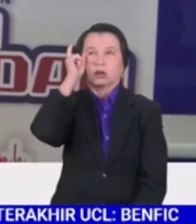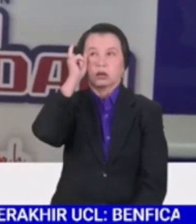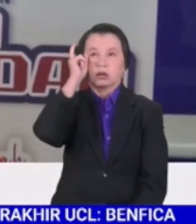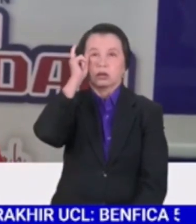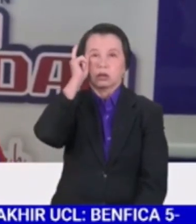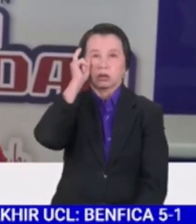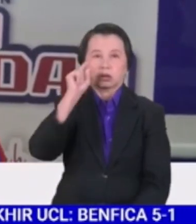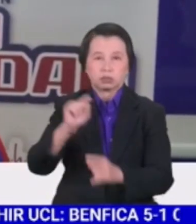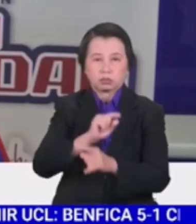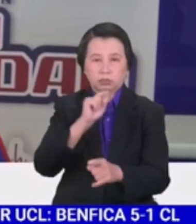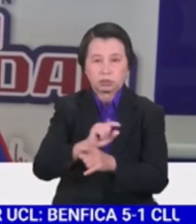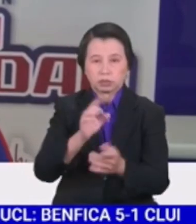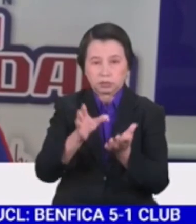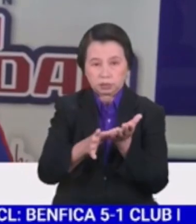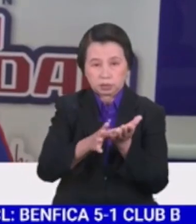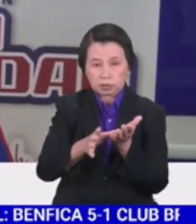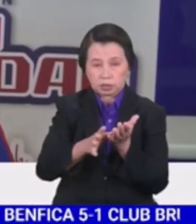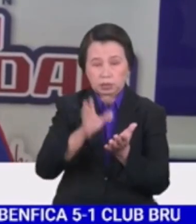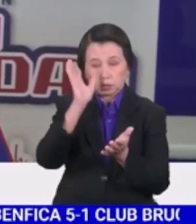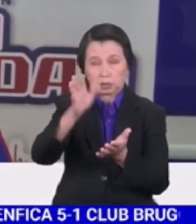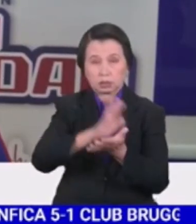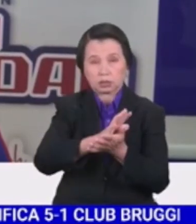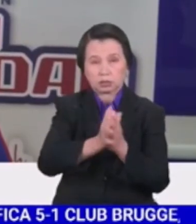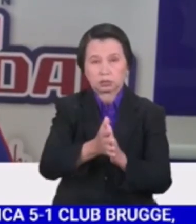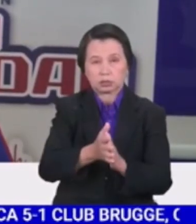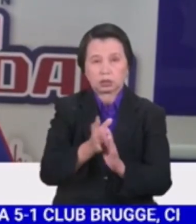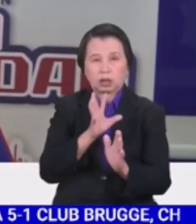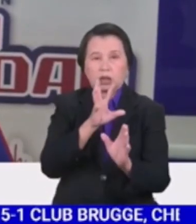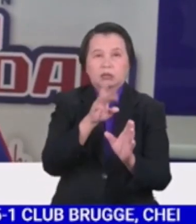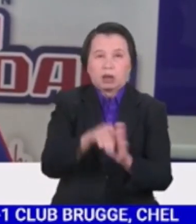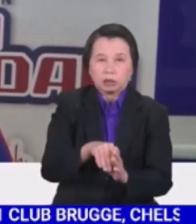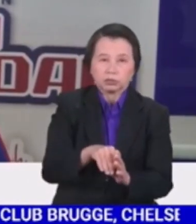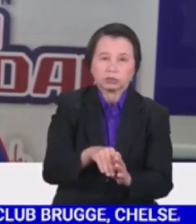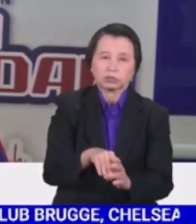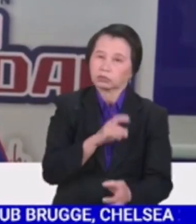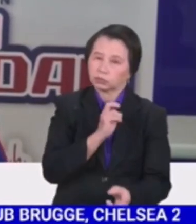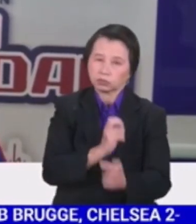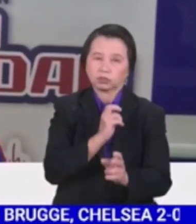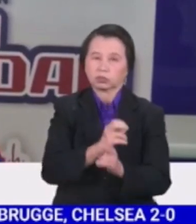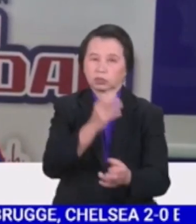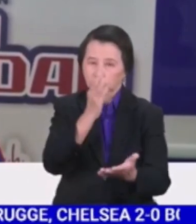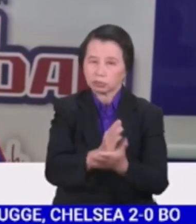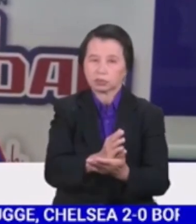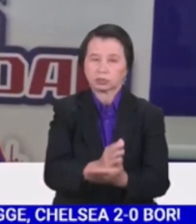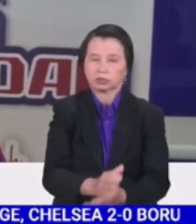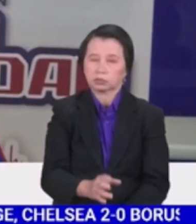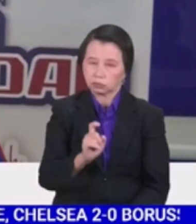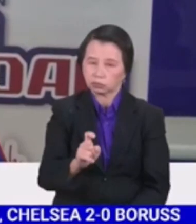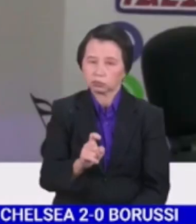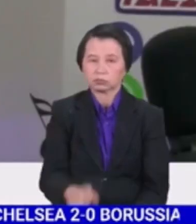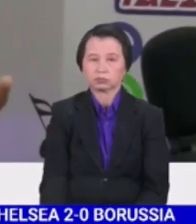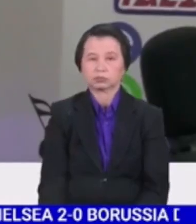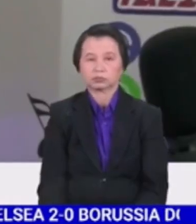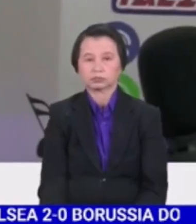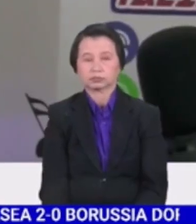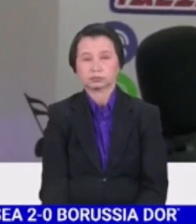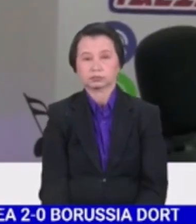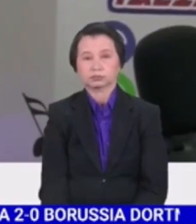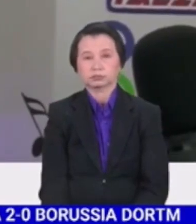penggunaan dada ini akan menyebabkan mereka terjebak dan sukar untuk melepaskan diri